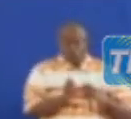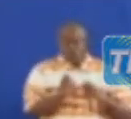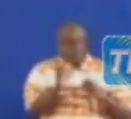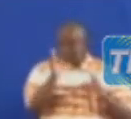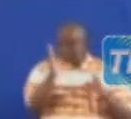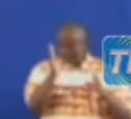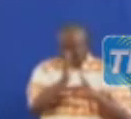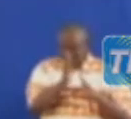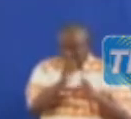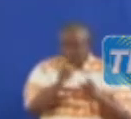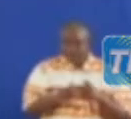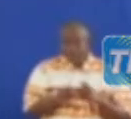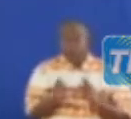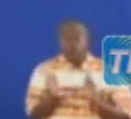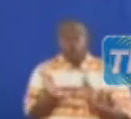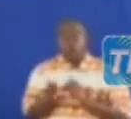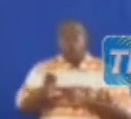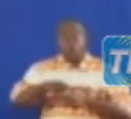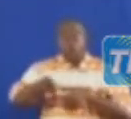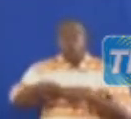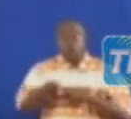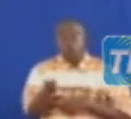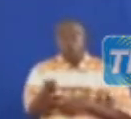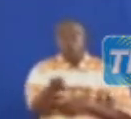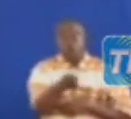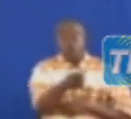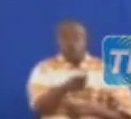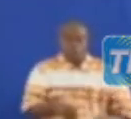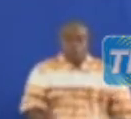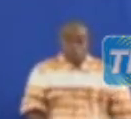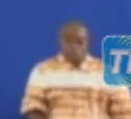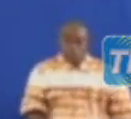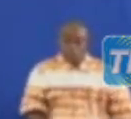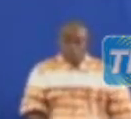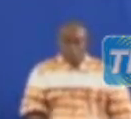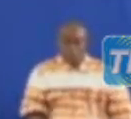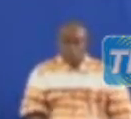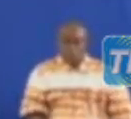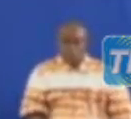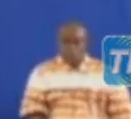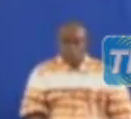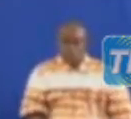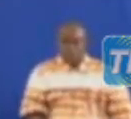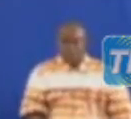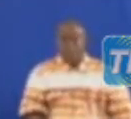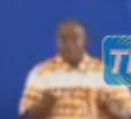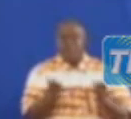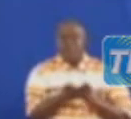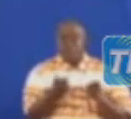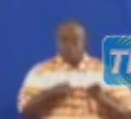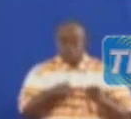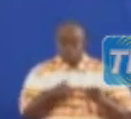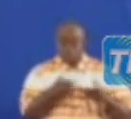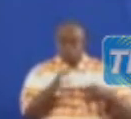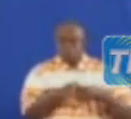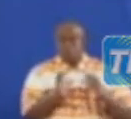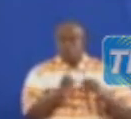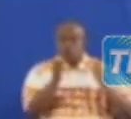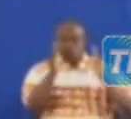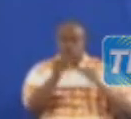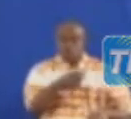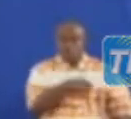na upendeleo wakati wa utoaji wa mikopo hiyo. Mheshimiwa Spika, vile vile tunamuunga mkono Mheshimiwa